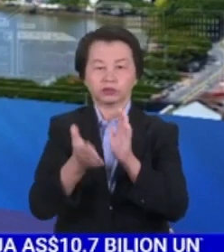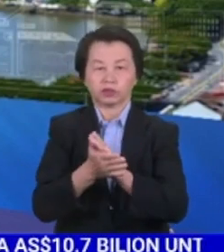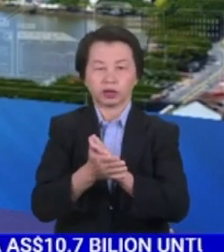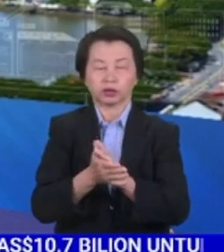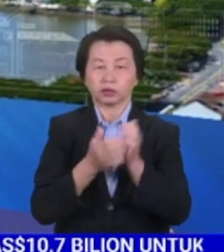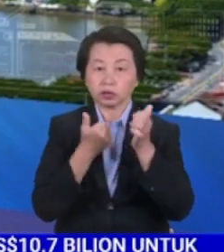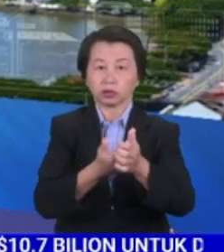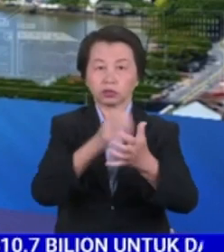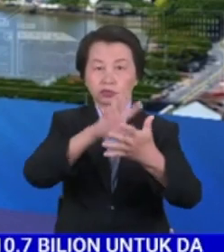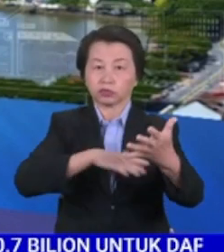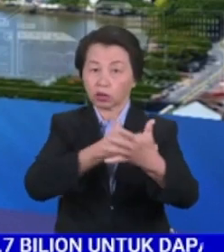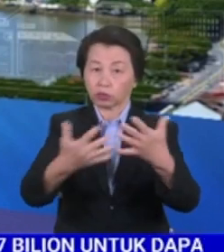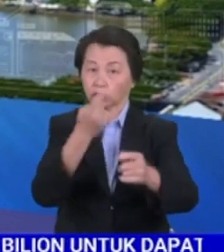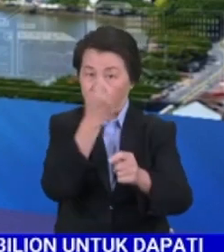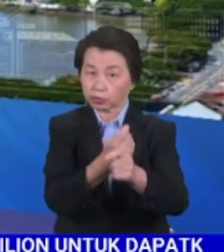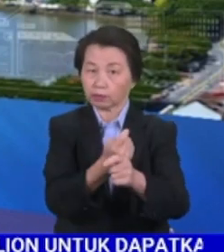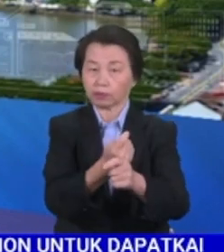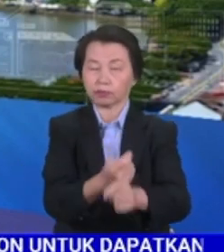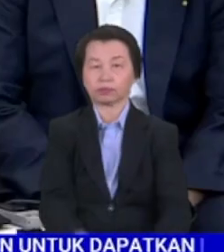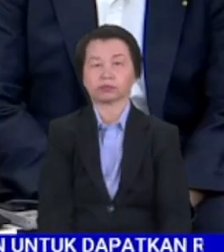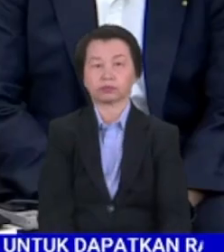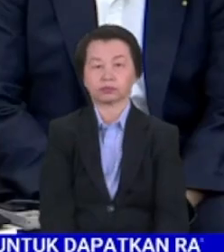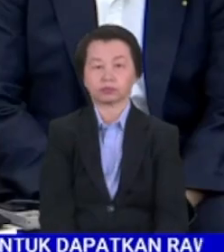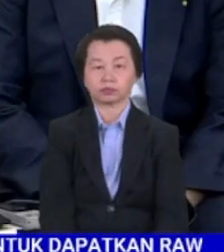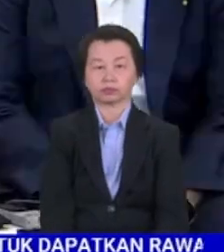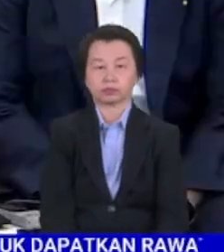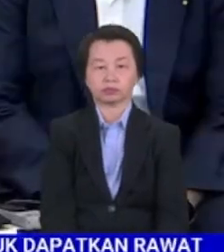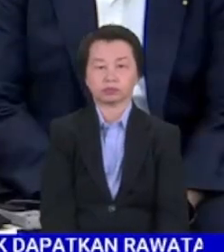pengikut jadual yang ditetapkan.